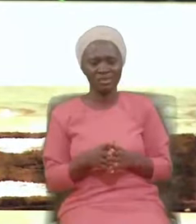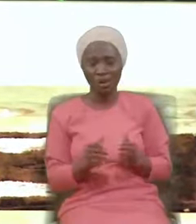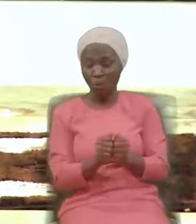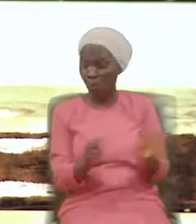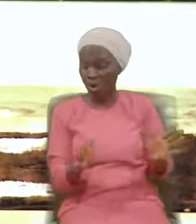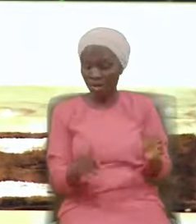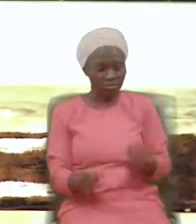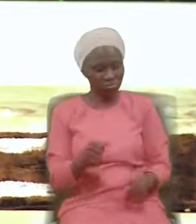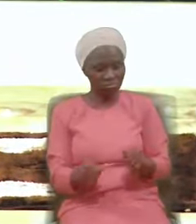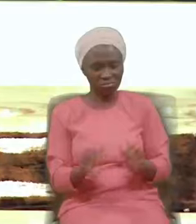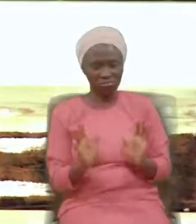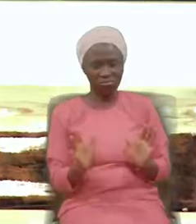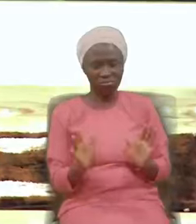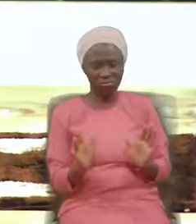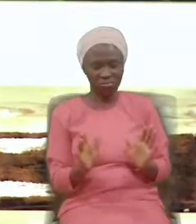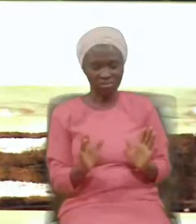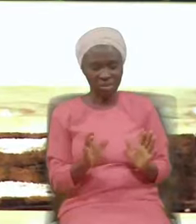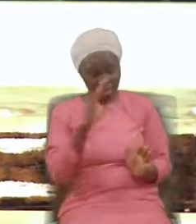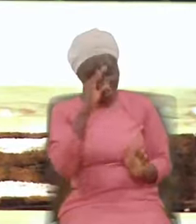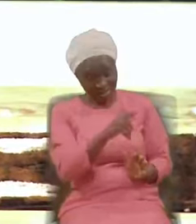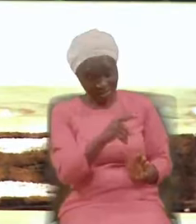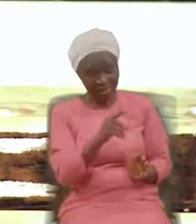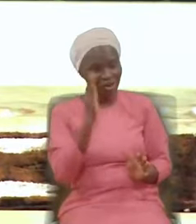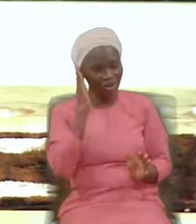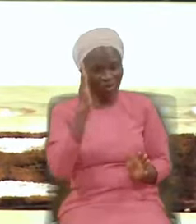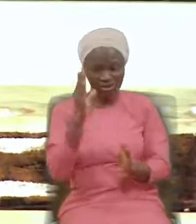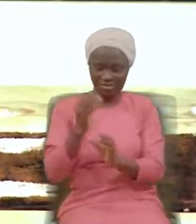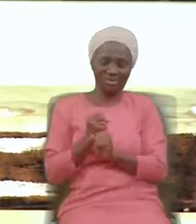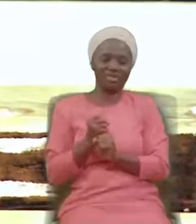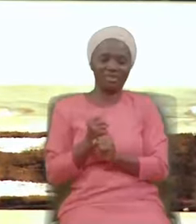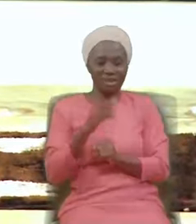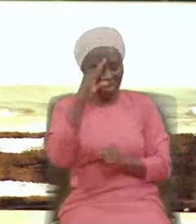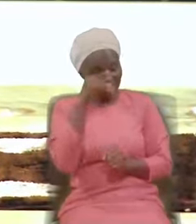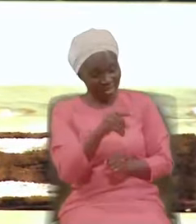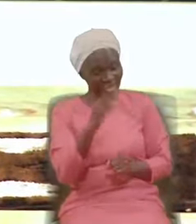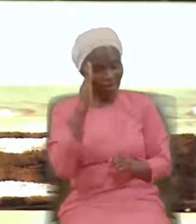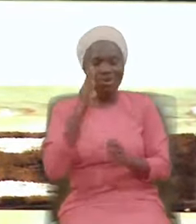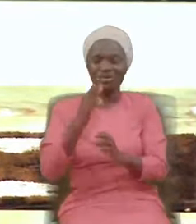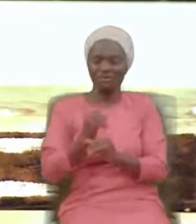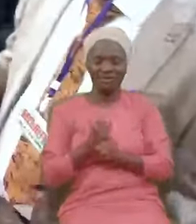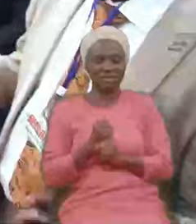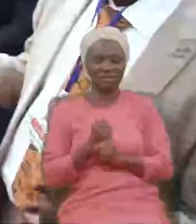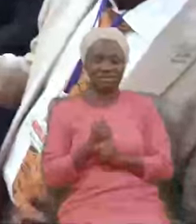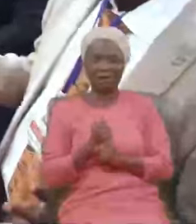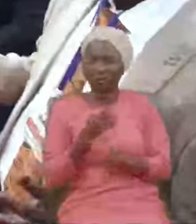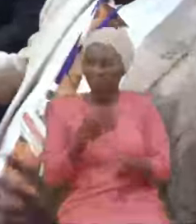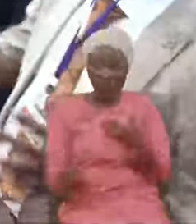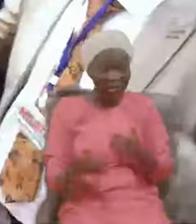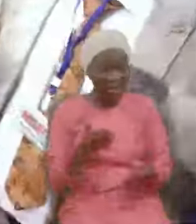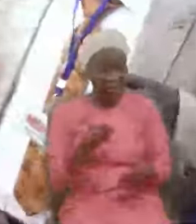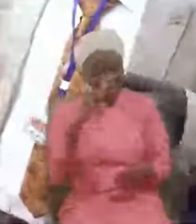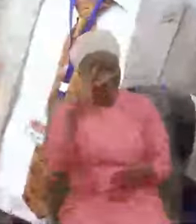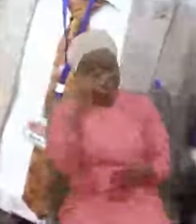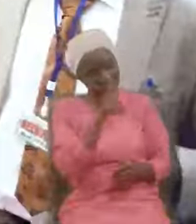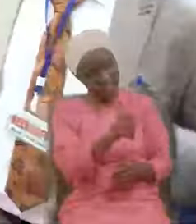Et s'il ne doute point en son cœur, mais croit que ce qu'il dit arrive, il le verra s'accomplir. Il le